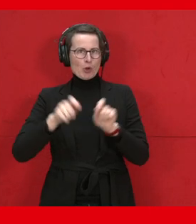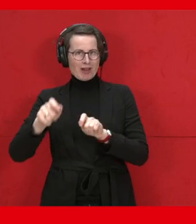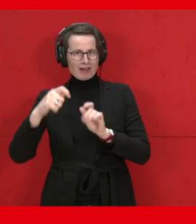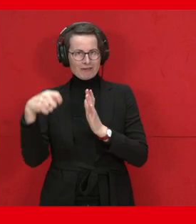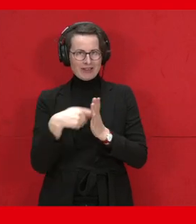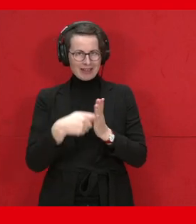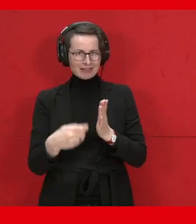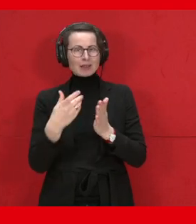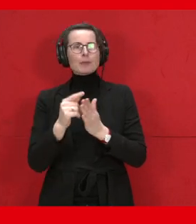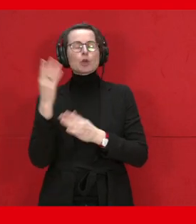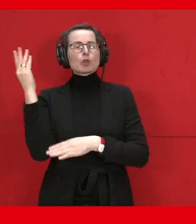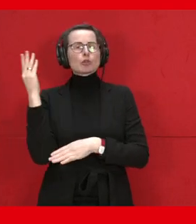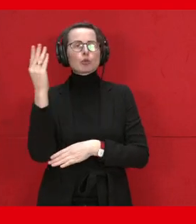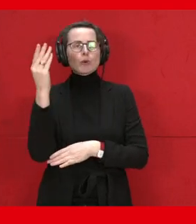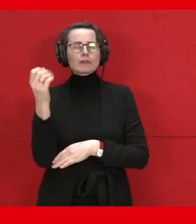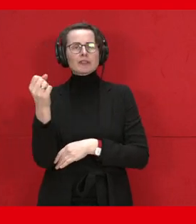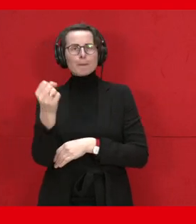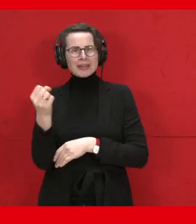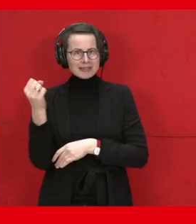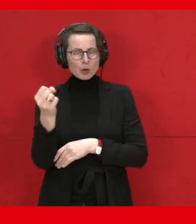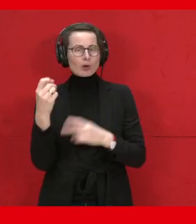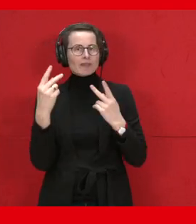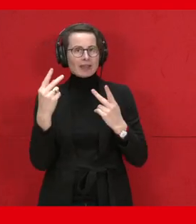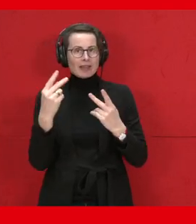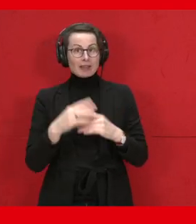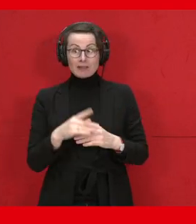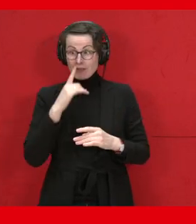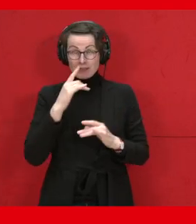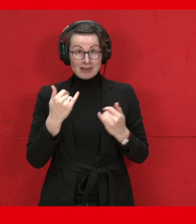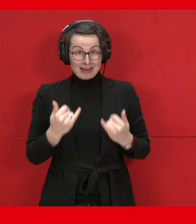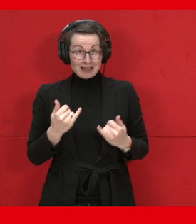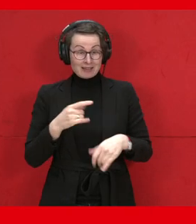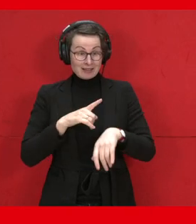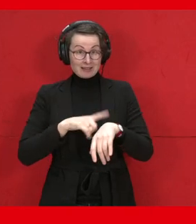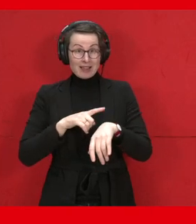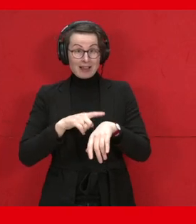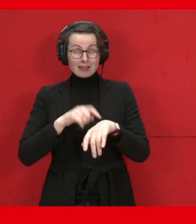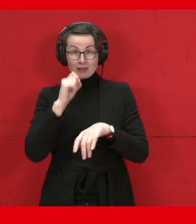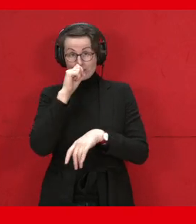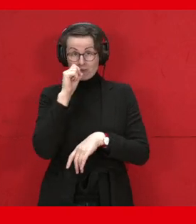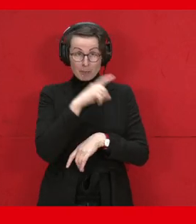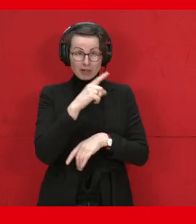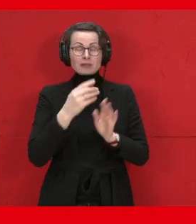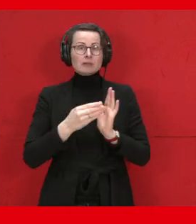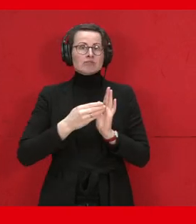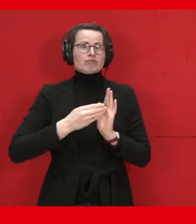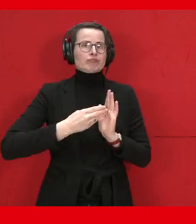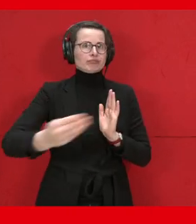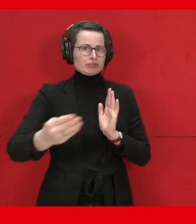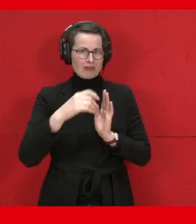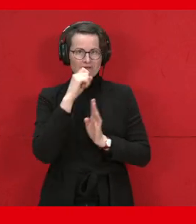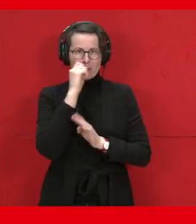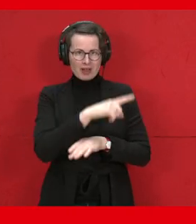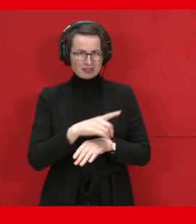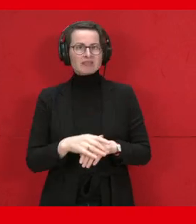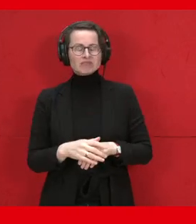diese Zukunftsmissionen, die sind wichtig. Ich glaube, wenn wir den jetzigen Zeitpunkt verpassen, dann haben wir ihn dauerhaft verpasst. Es geht also